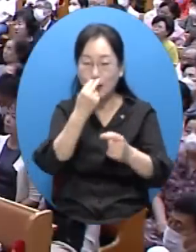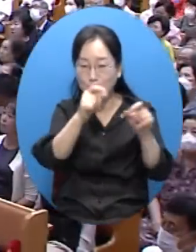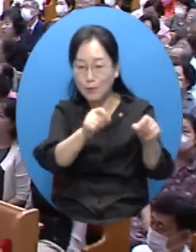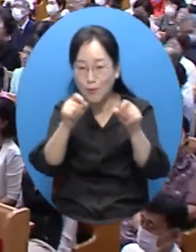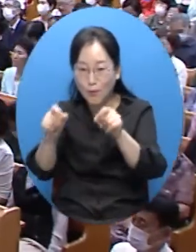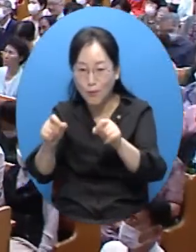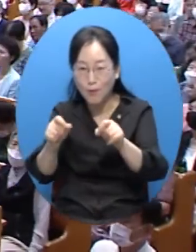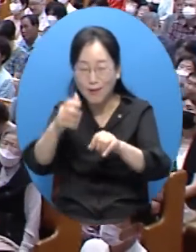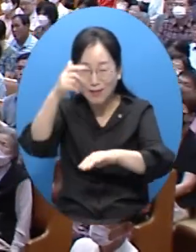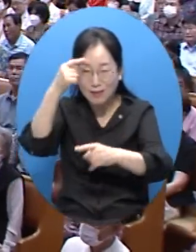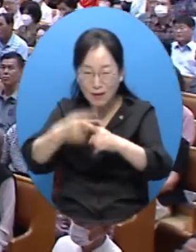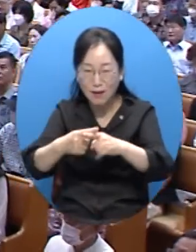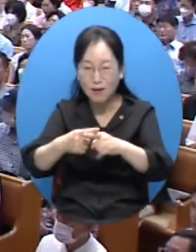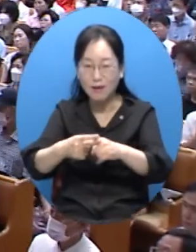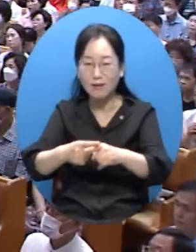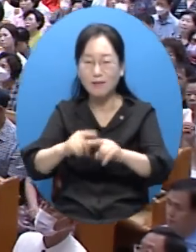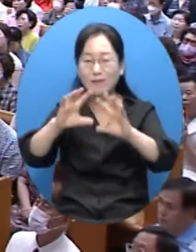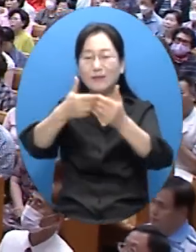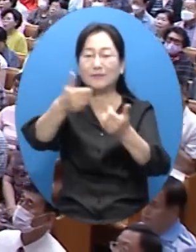안겼습니다.